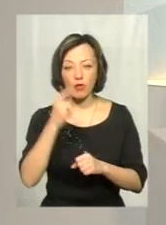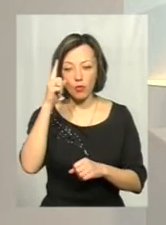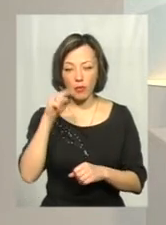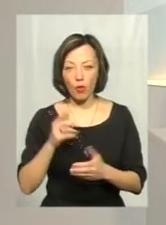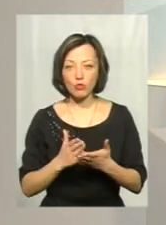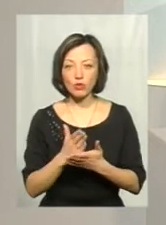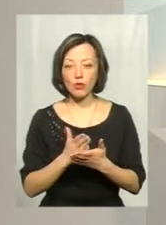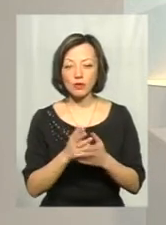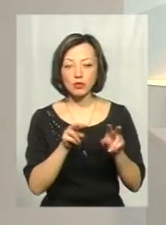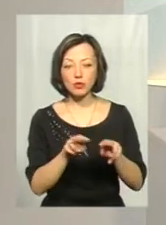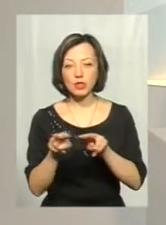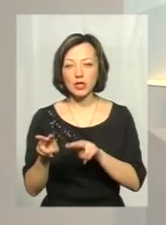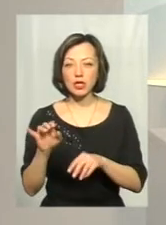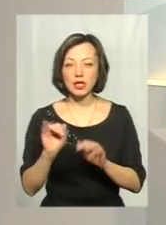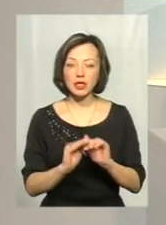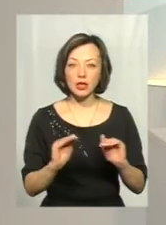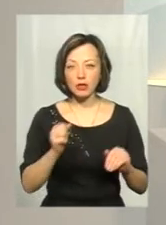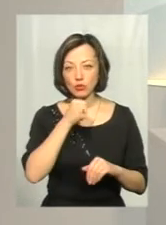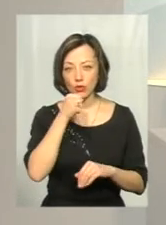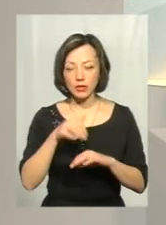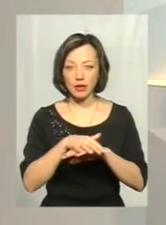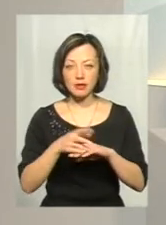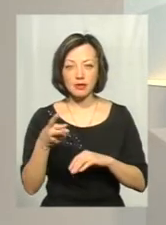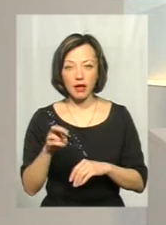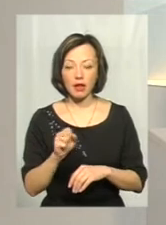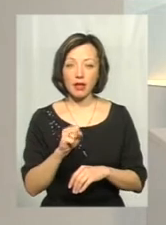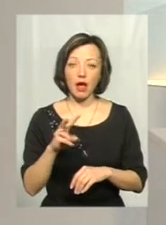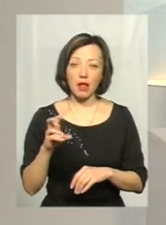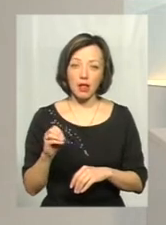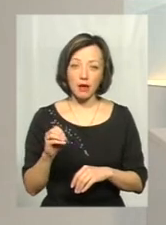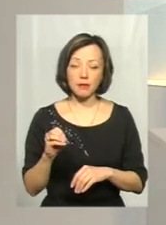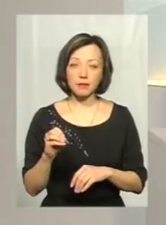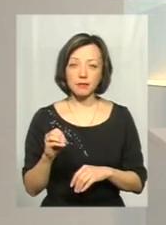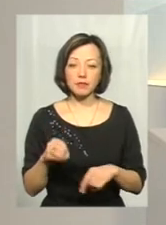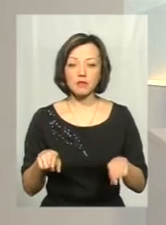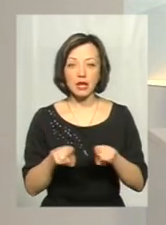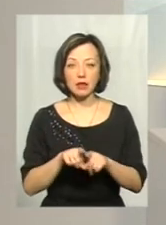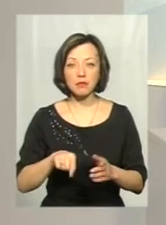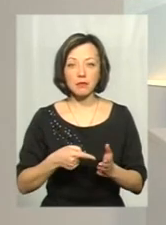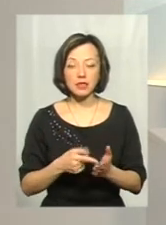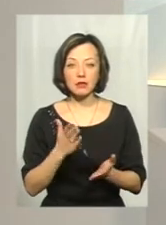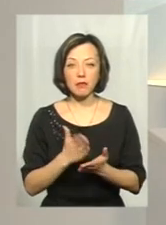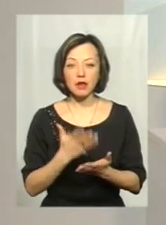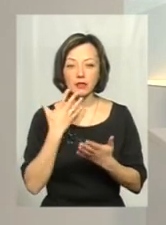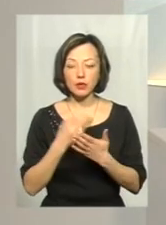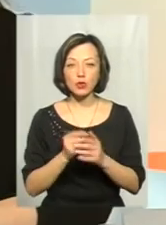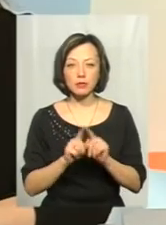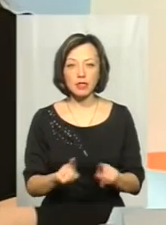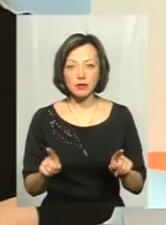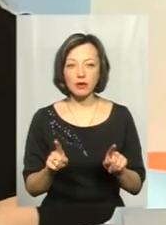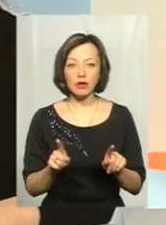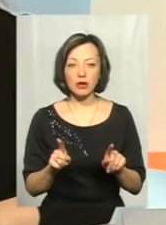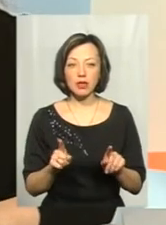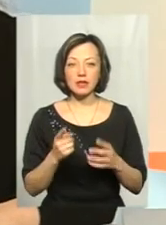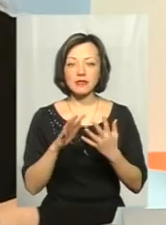охопити спостереженням і дитяче, і доросле населення. Але, напевно, все-таки місто має свою специфіку, тому що в основному